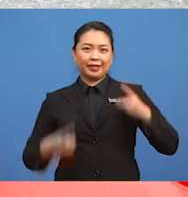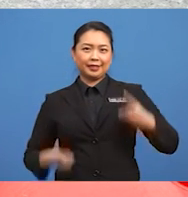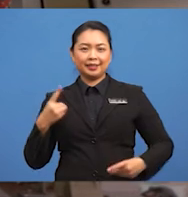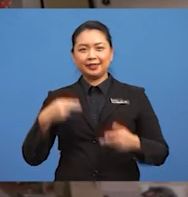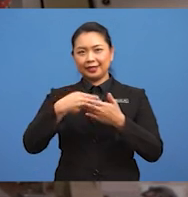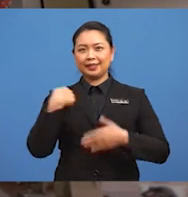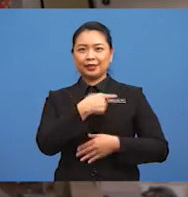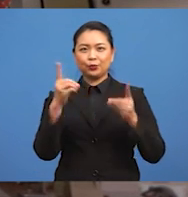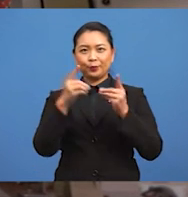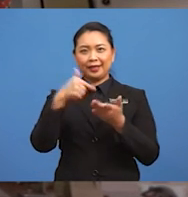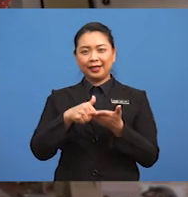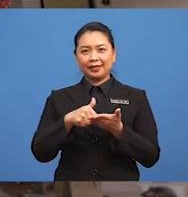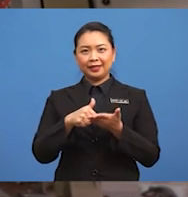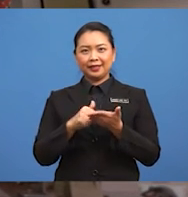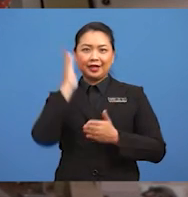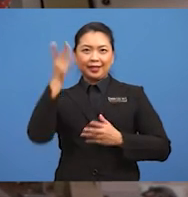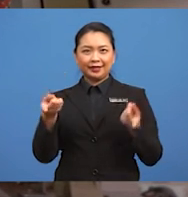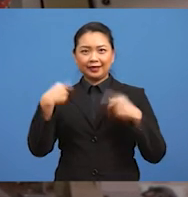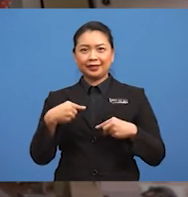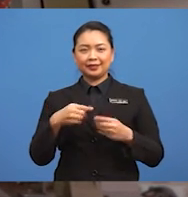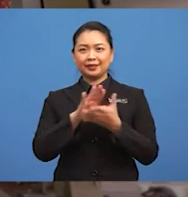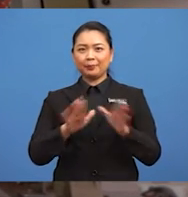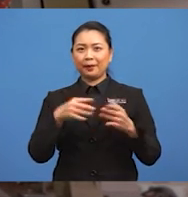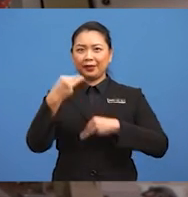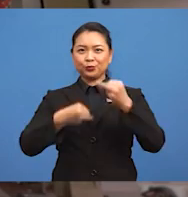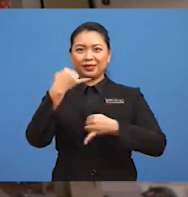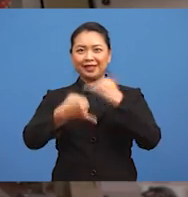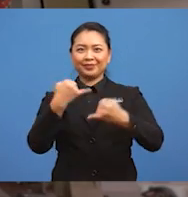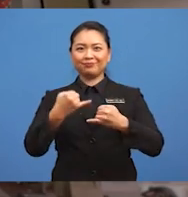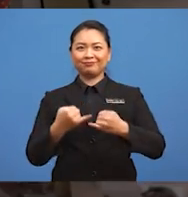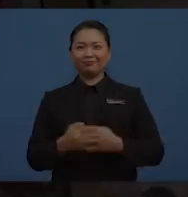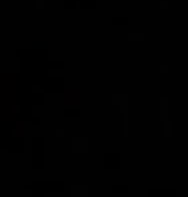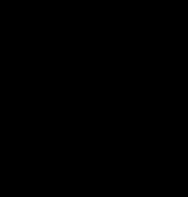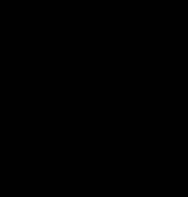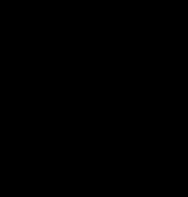dress. Sehingga kita berjumpa lagi di episod akan datang. Selamat maju jaya.